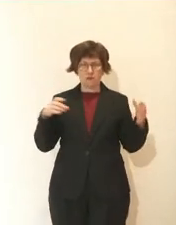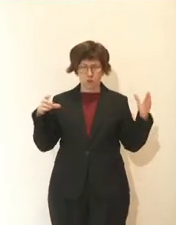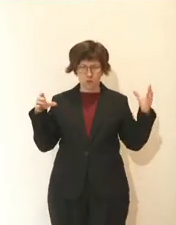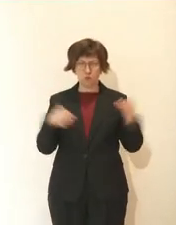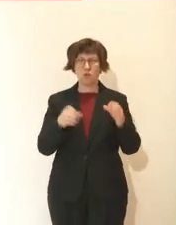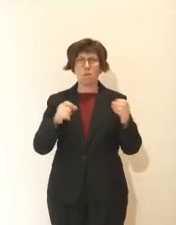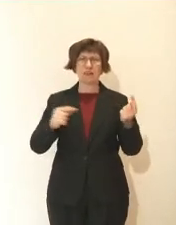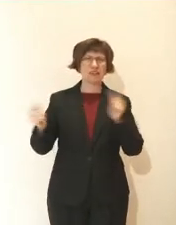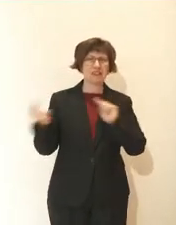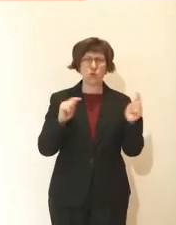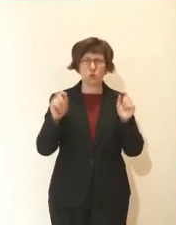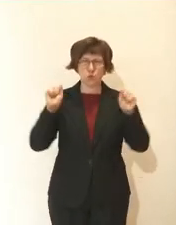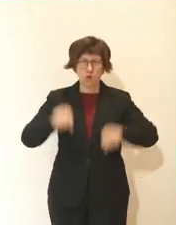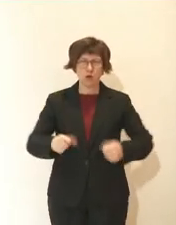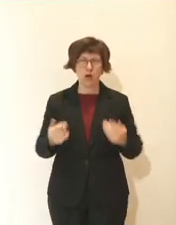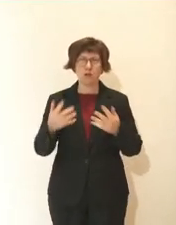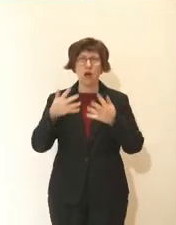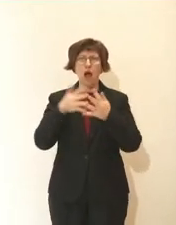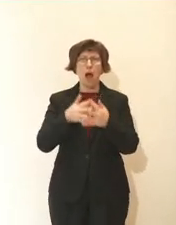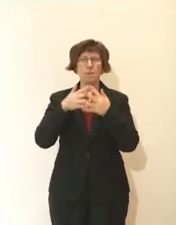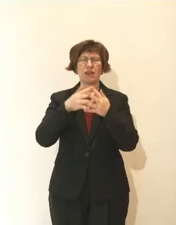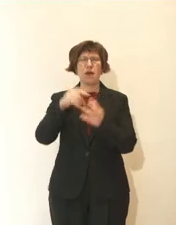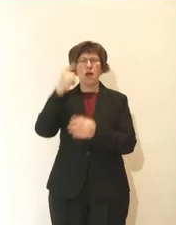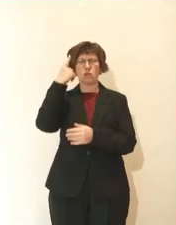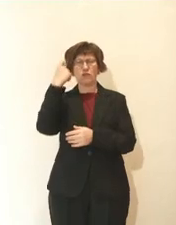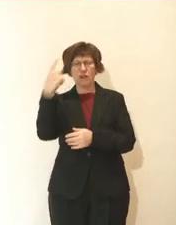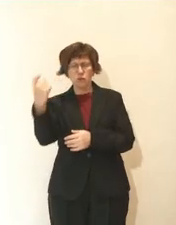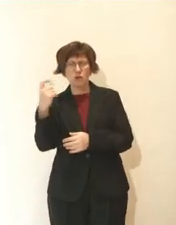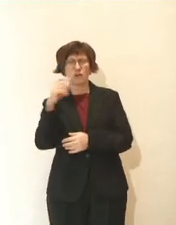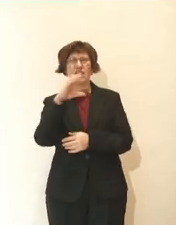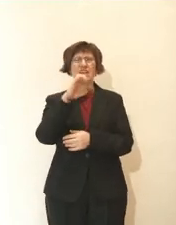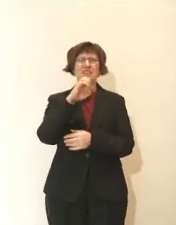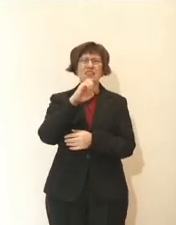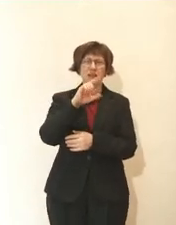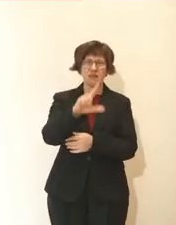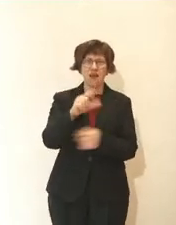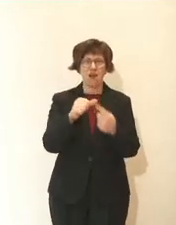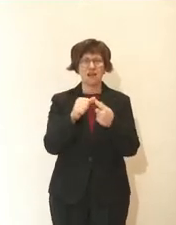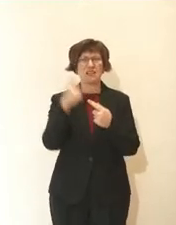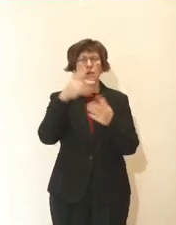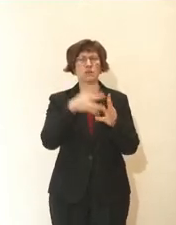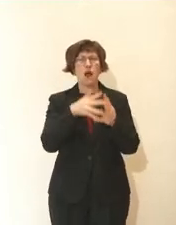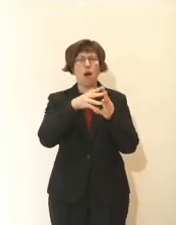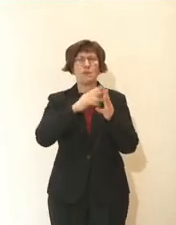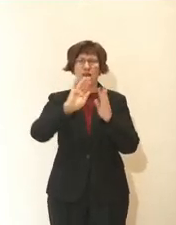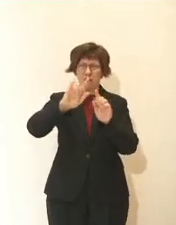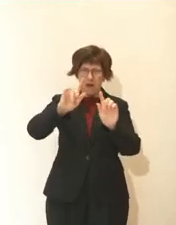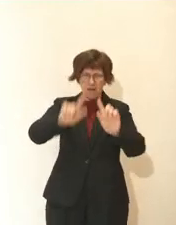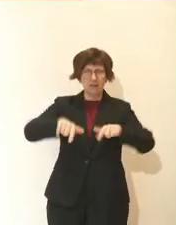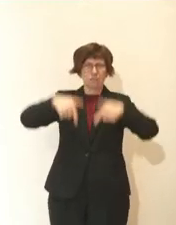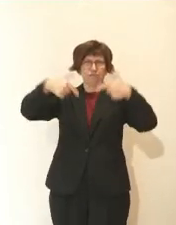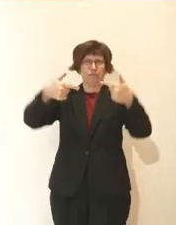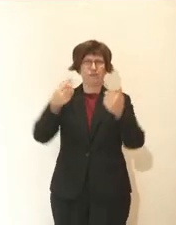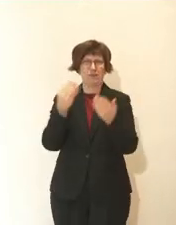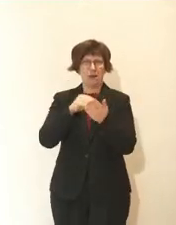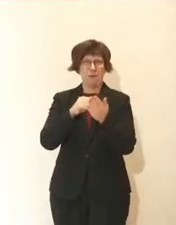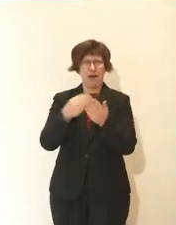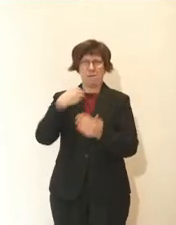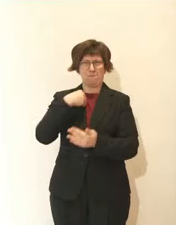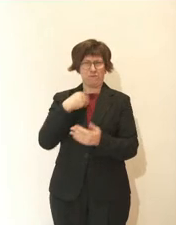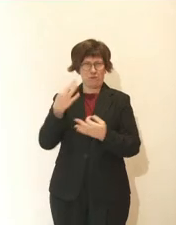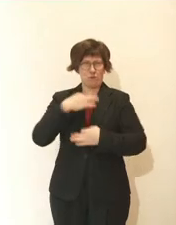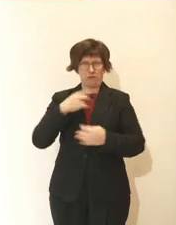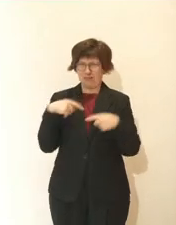diskutieren mit dem amerikanischen philosophen michael center der wirt aus den usa zugeschaltet sein und er